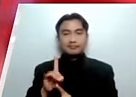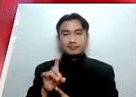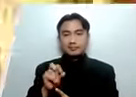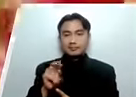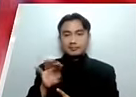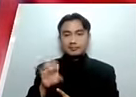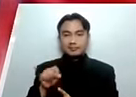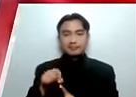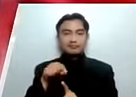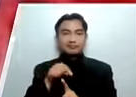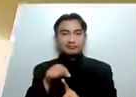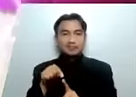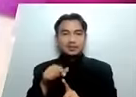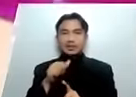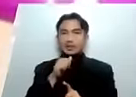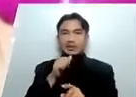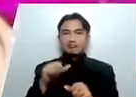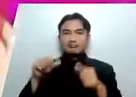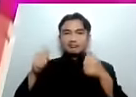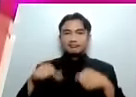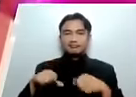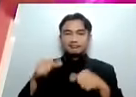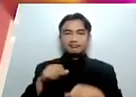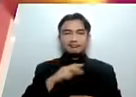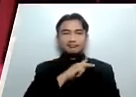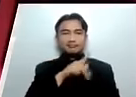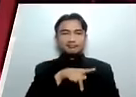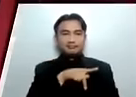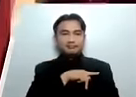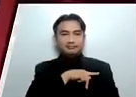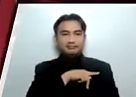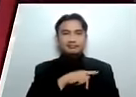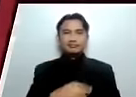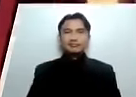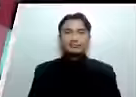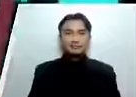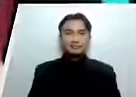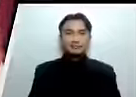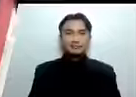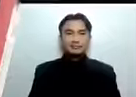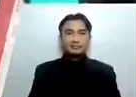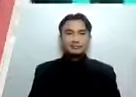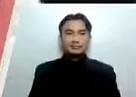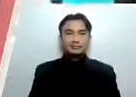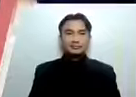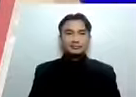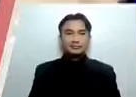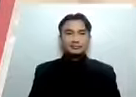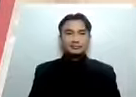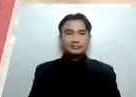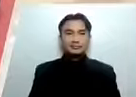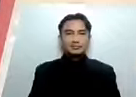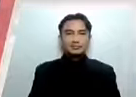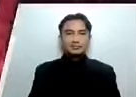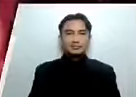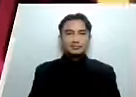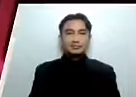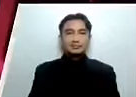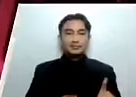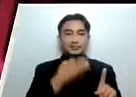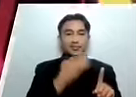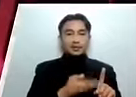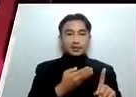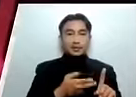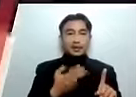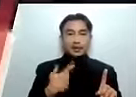gaanong nag-post. Matapos ang negosasyon sa kampo ng Australian singer-songwriter na si Lenka, viral hit song na Celos